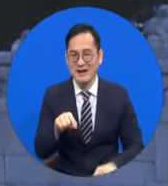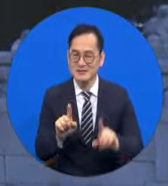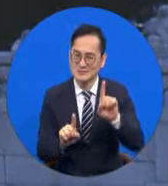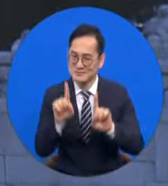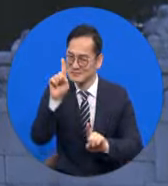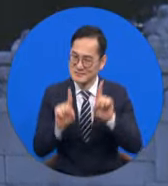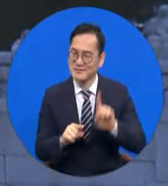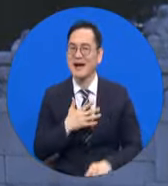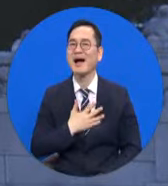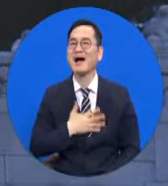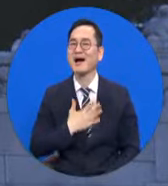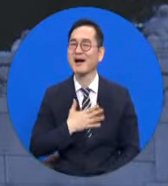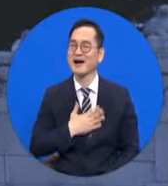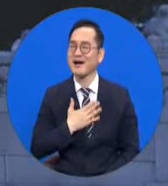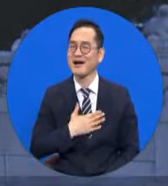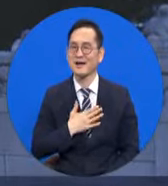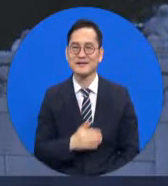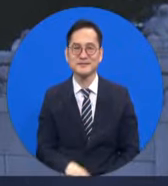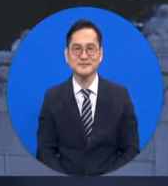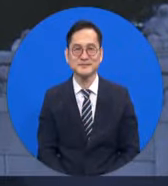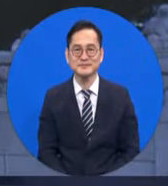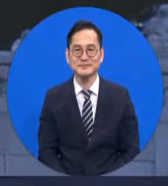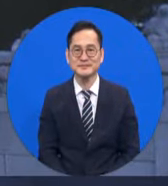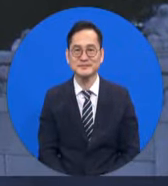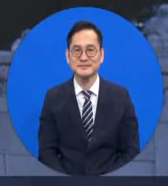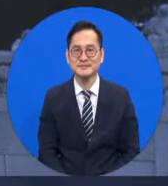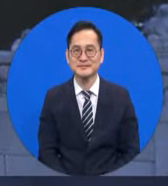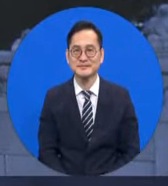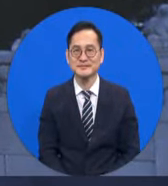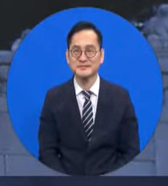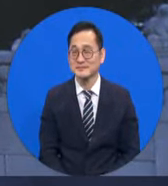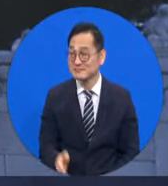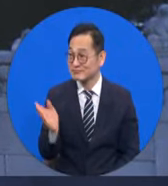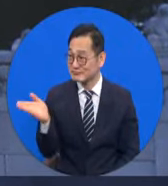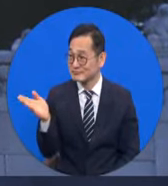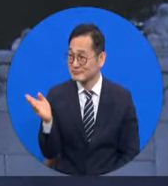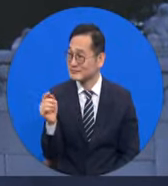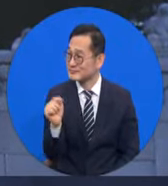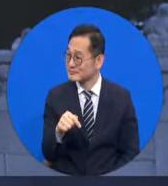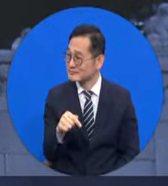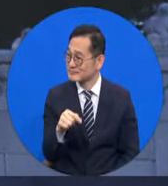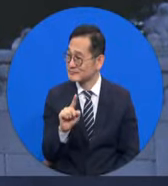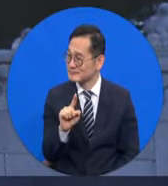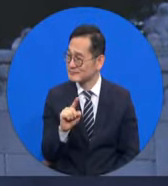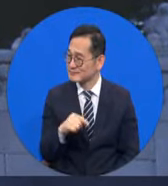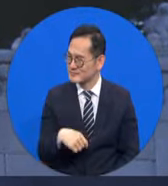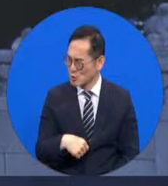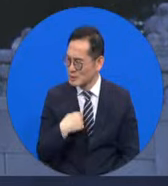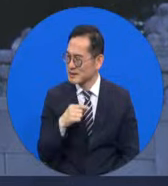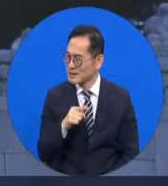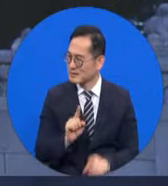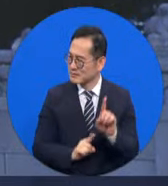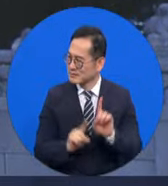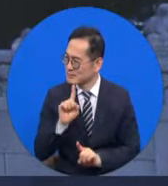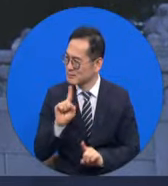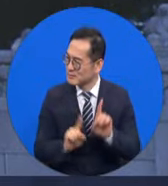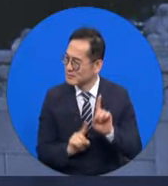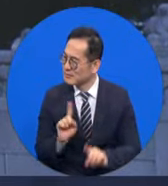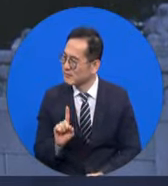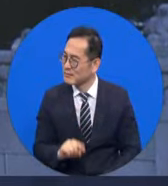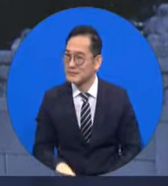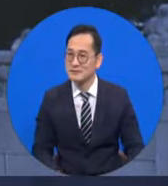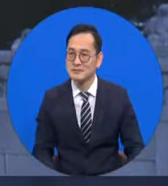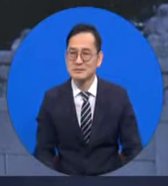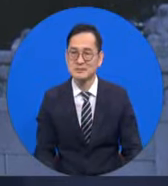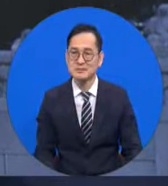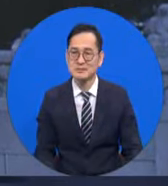관계자에게 한번 각각 물어보겠습니다. 송영훈 대변인님. 솔직히 그냥 솔직히 아니 저희도 모르죠.